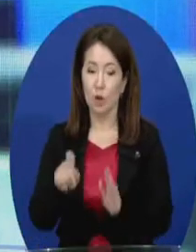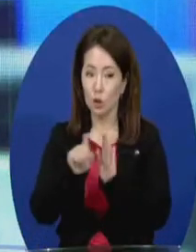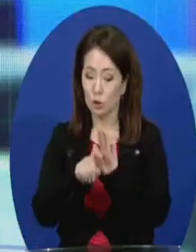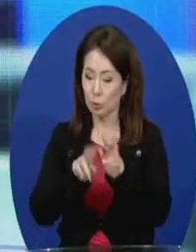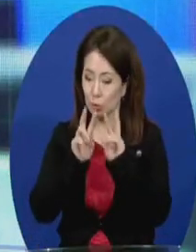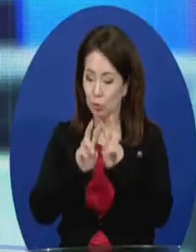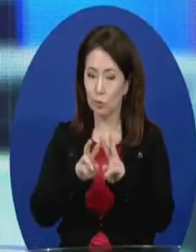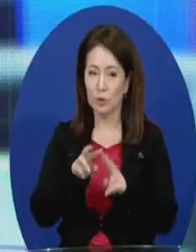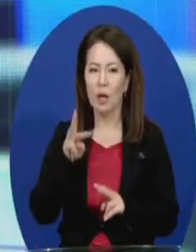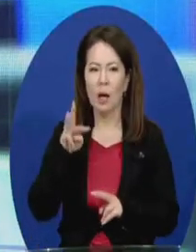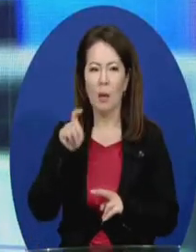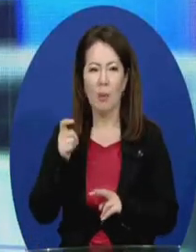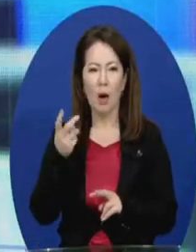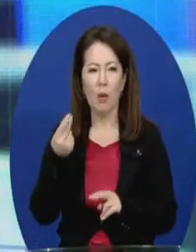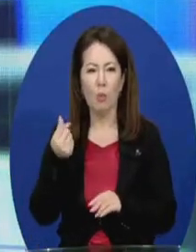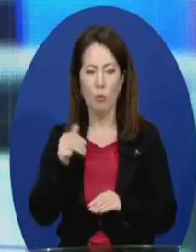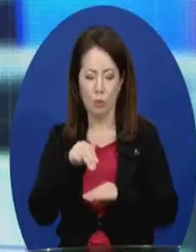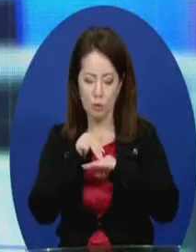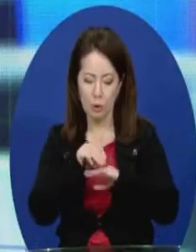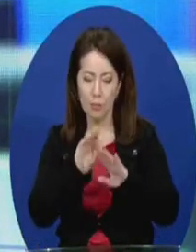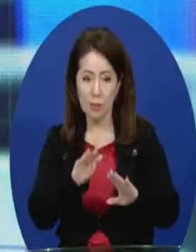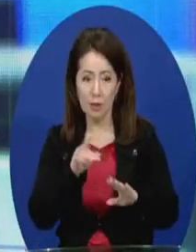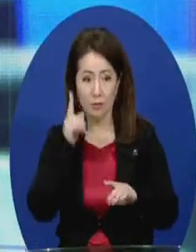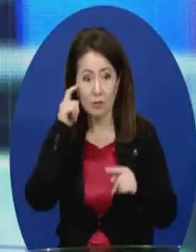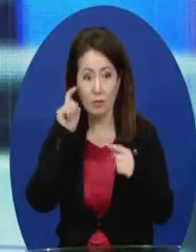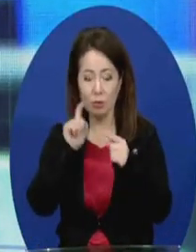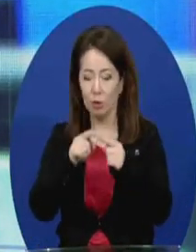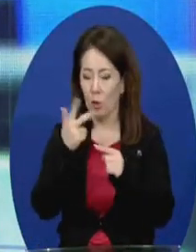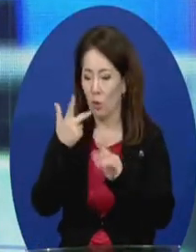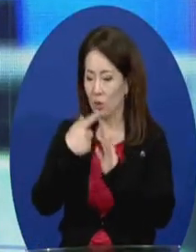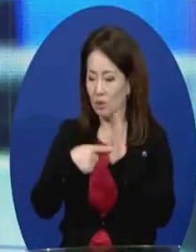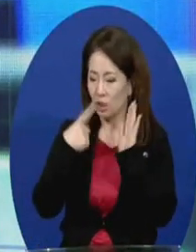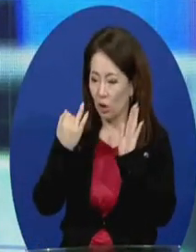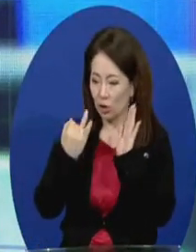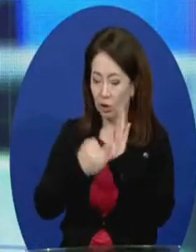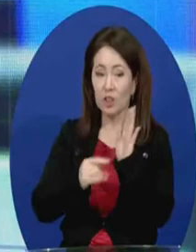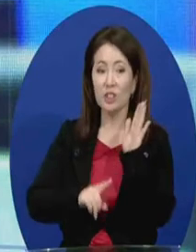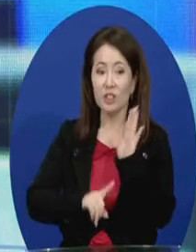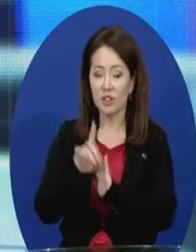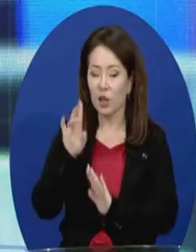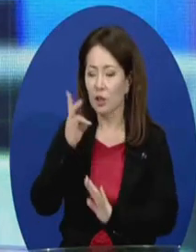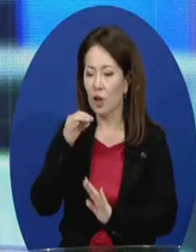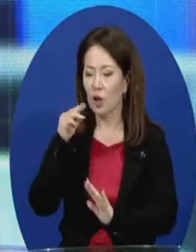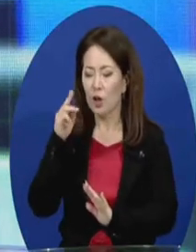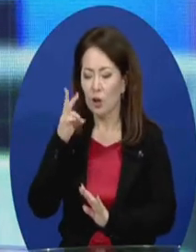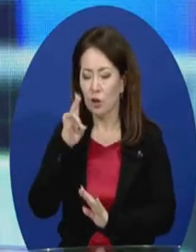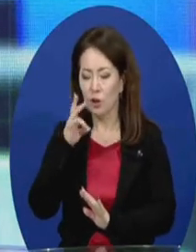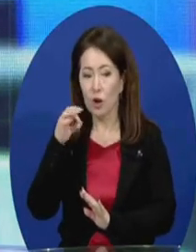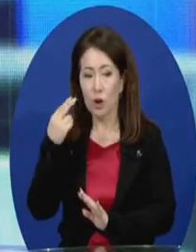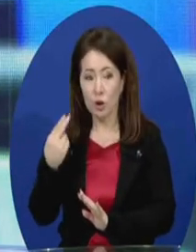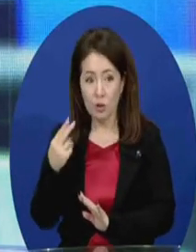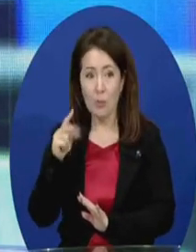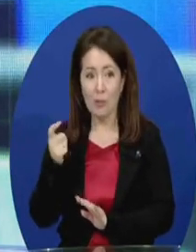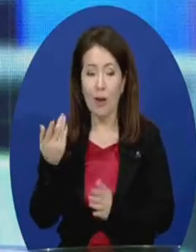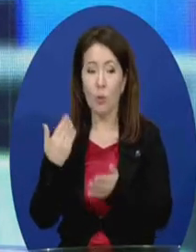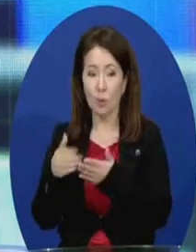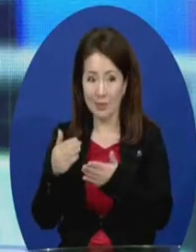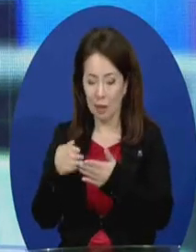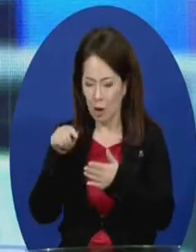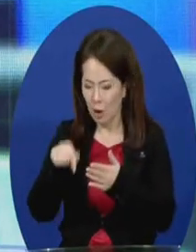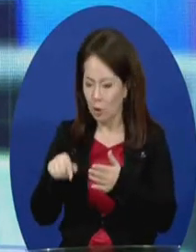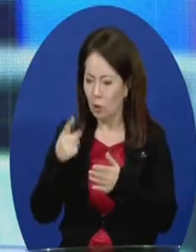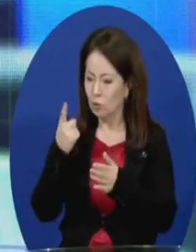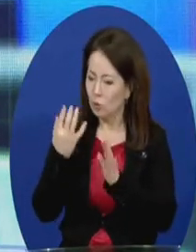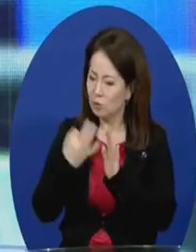Хөтөлбөр үргэлжилж байна. За махны үнийг тогтвортой байлгах зорилгоор 3-р сарын 27-ноос эхлэн нөөцийн махыг худалдаанд гаргасан. Өнөөдрийн байдлаар 180 гаруй